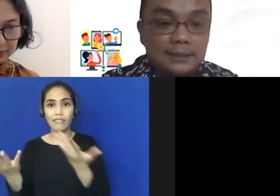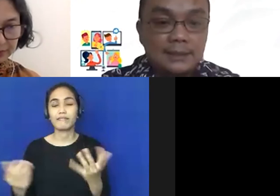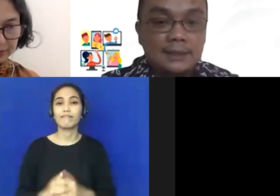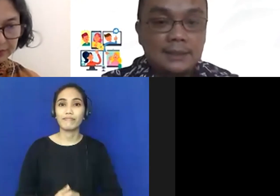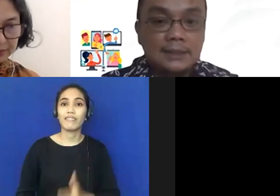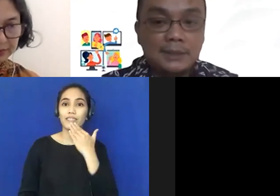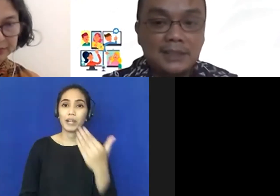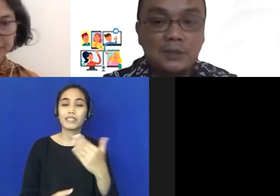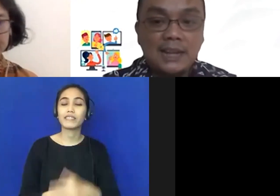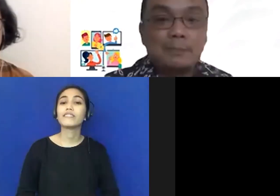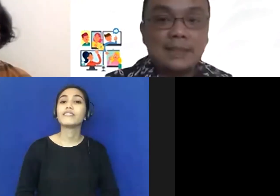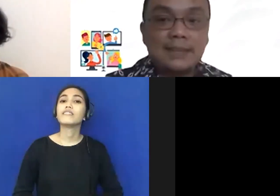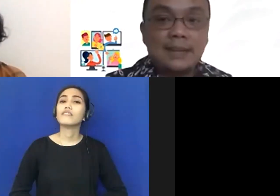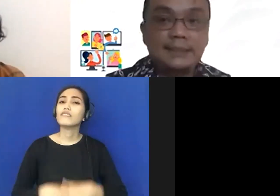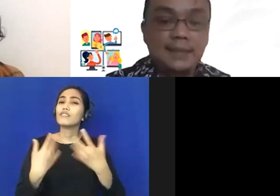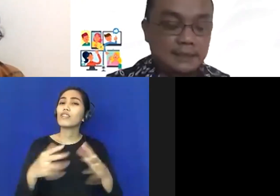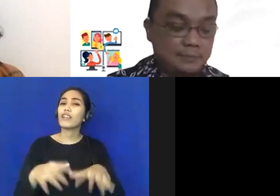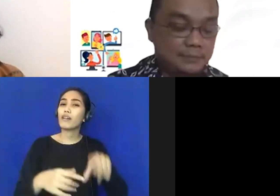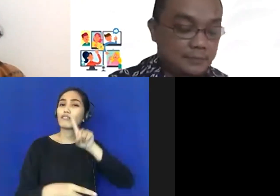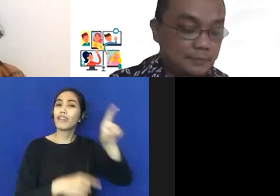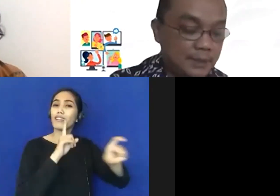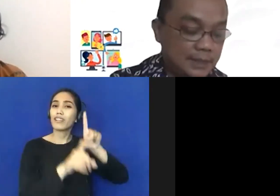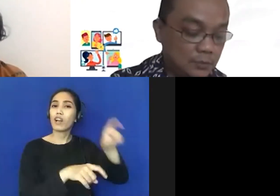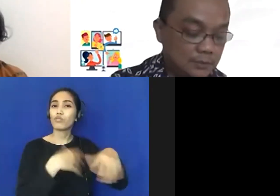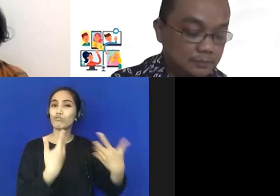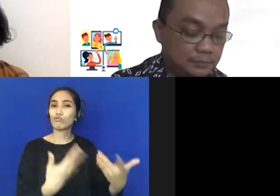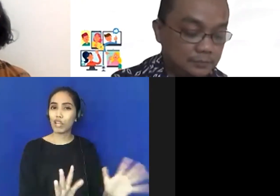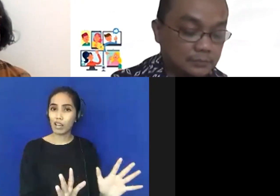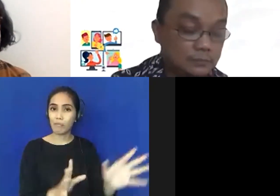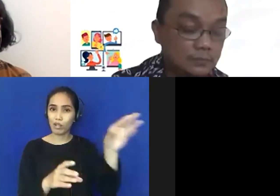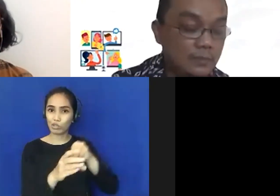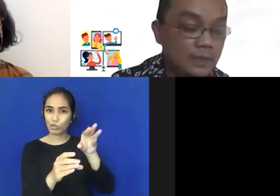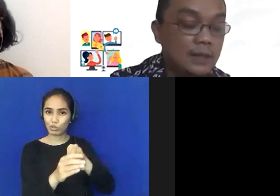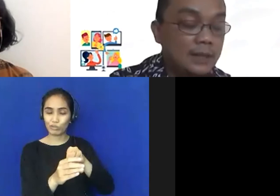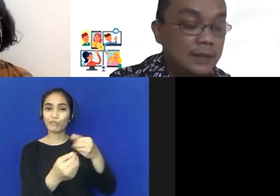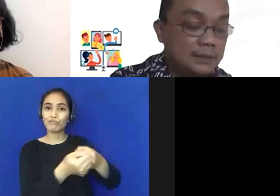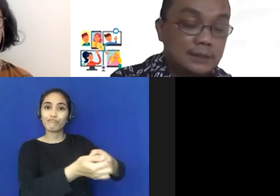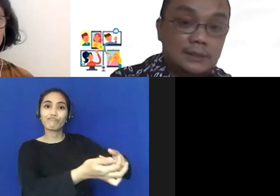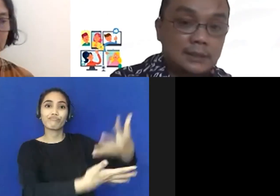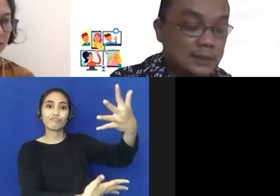Baik, sepertinya sudah ada beberapa pertanyaan yang masuk.